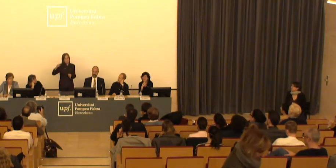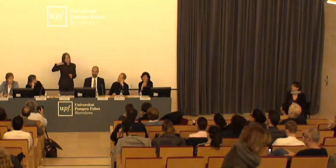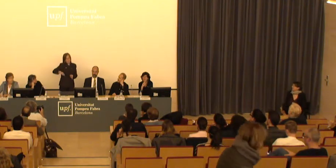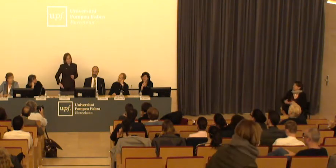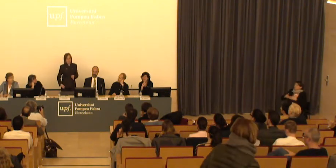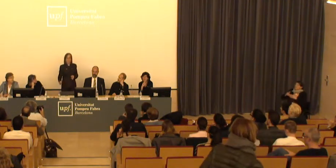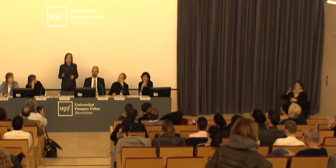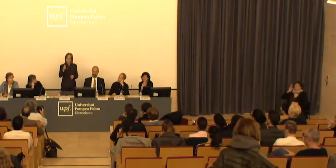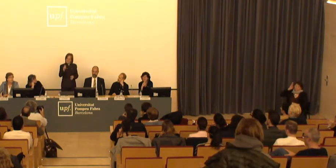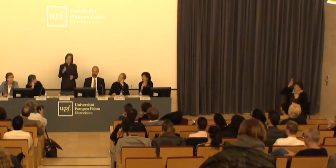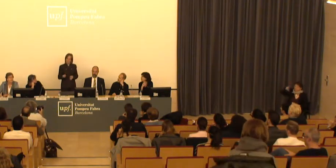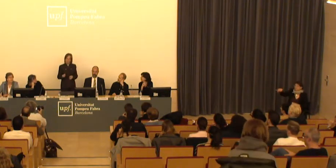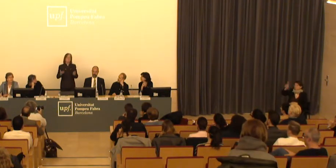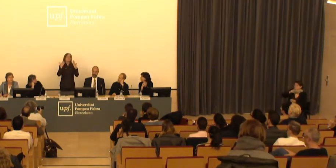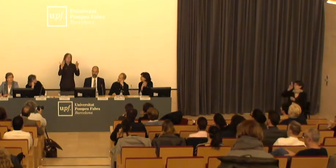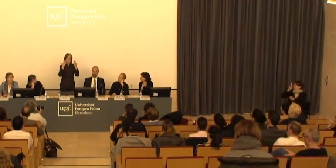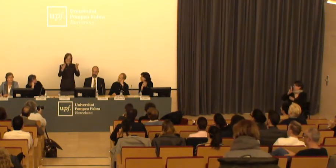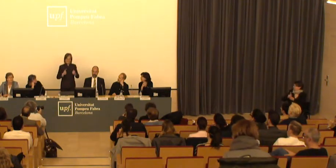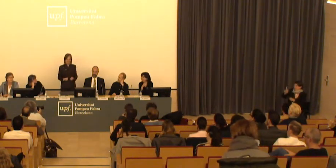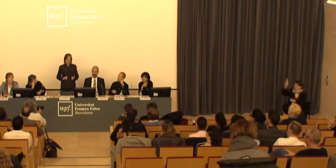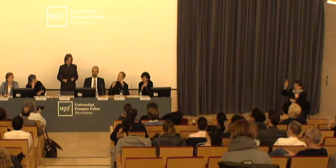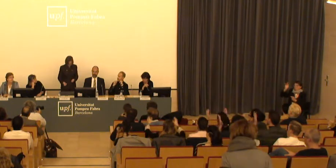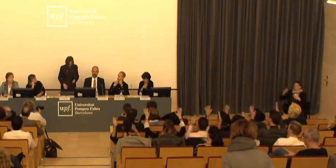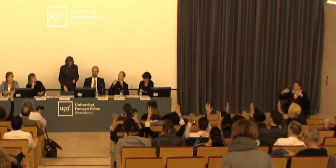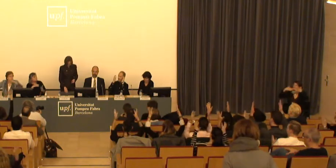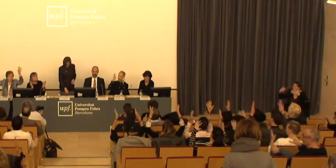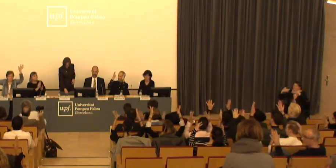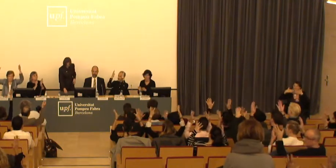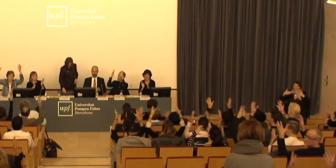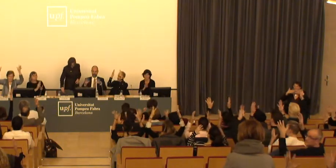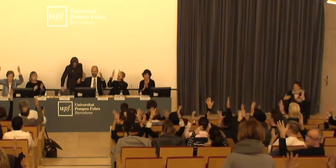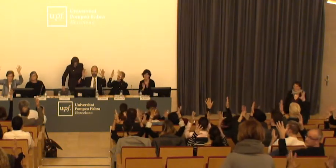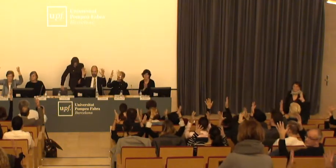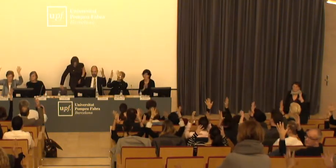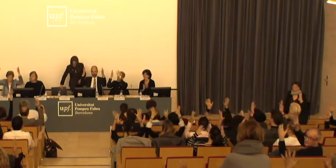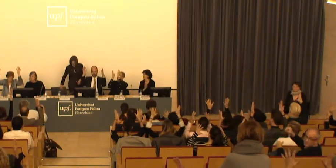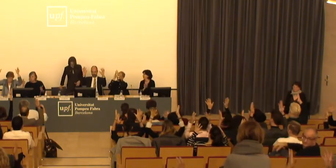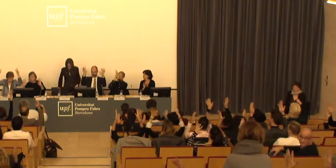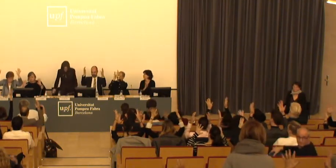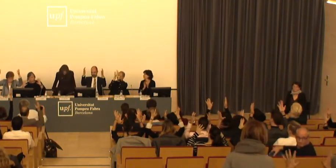en el vostre futur professional. Moltes gràcies.